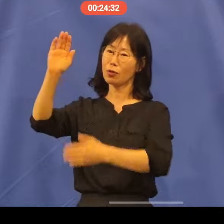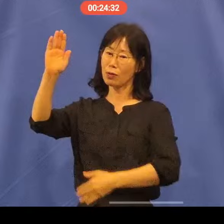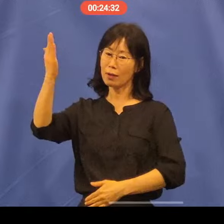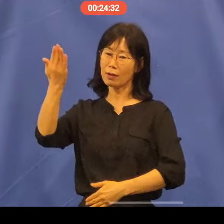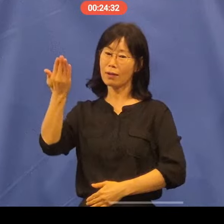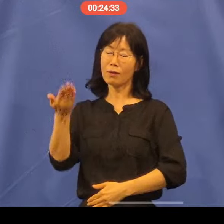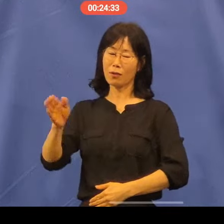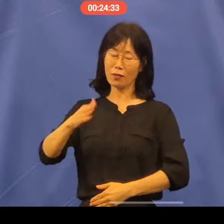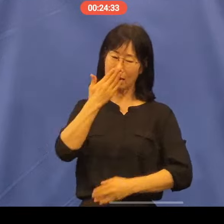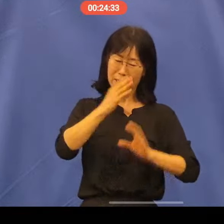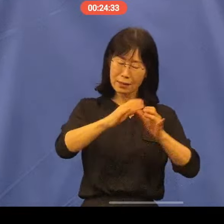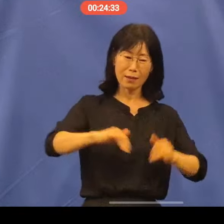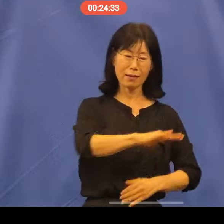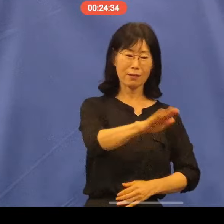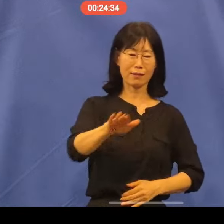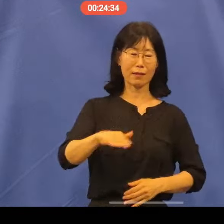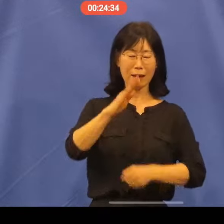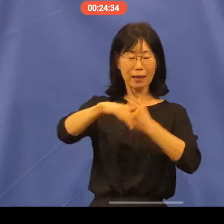거예요. 여러분,